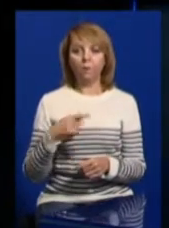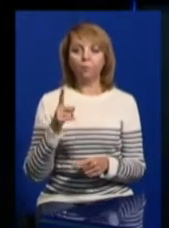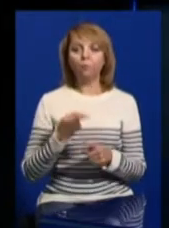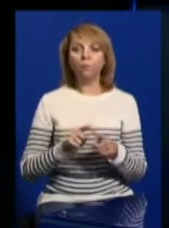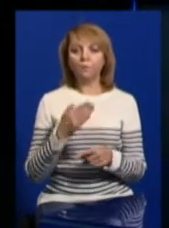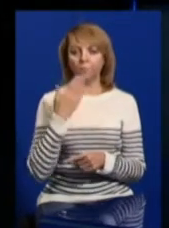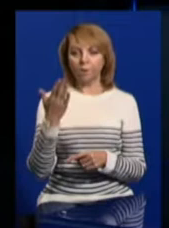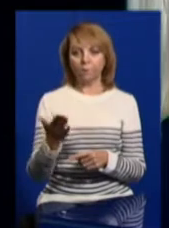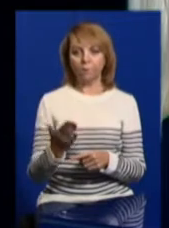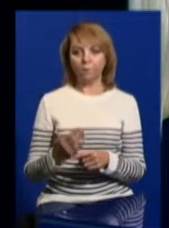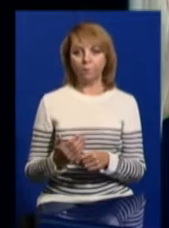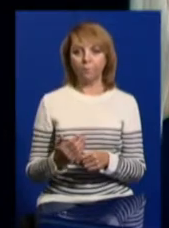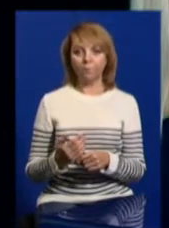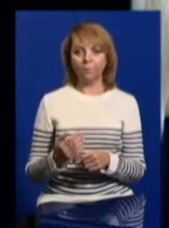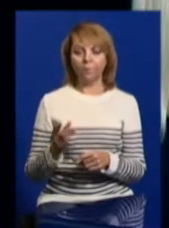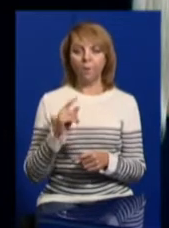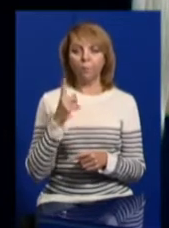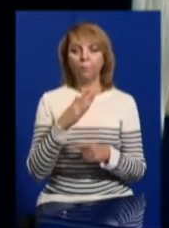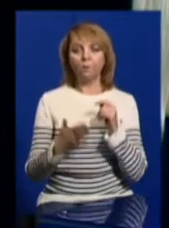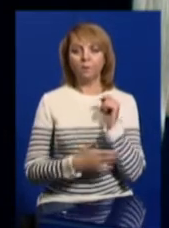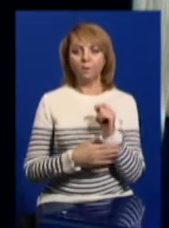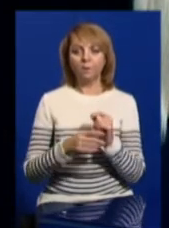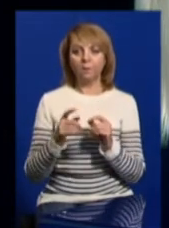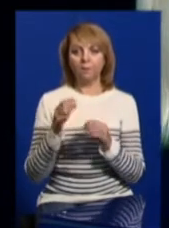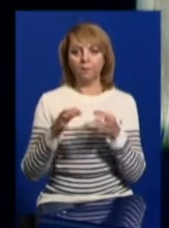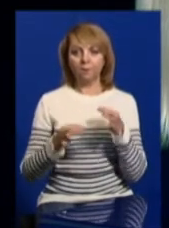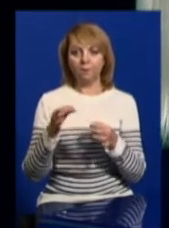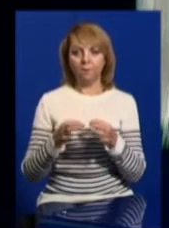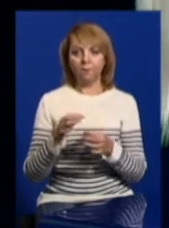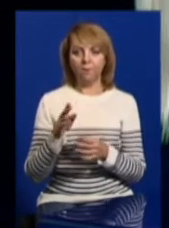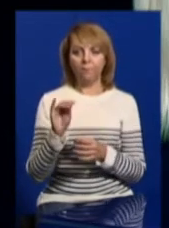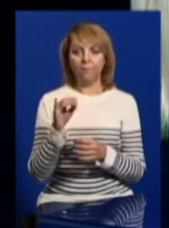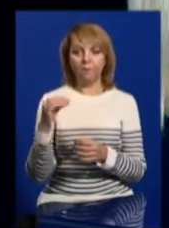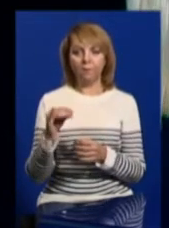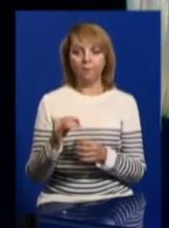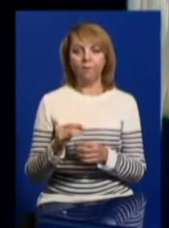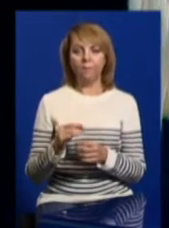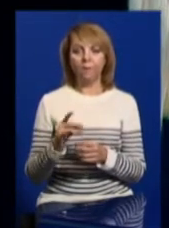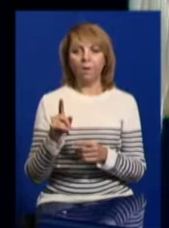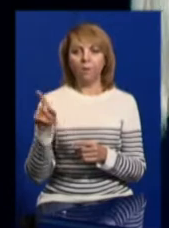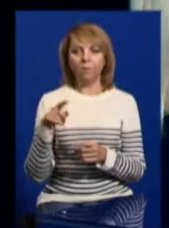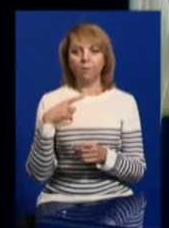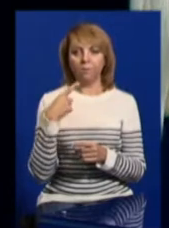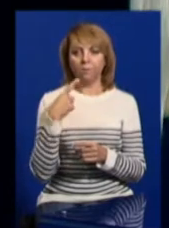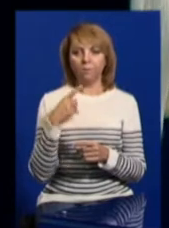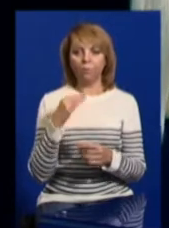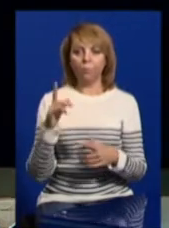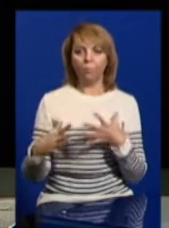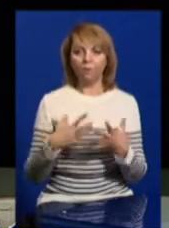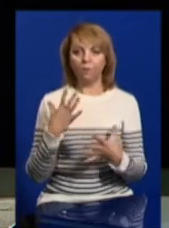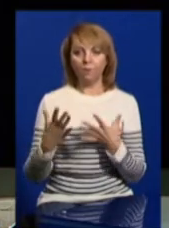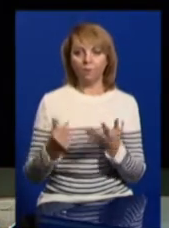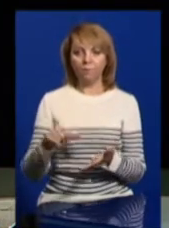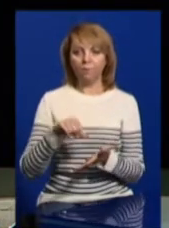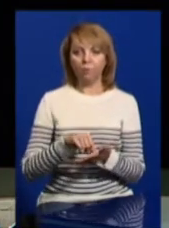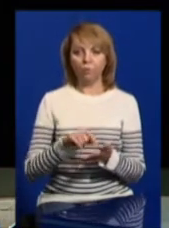це, бо на одному з останніх засідань пані Фабріс, яку ви представляєте також в суді, вона досить емоційно